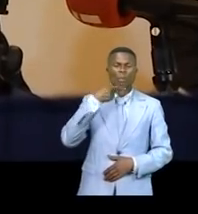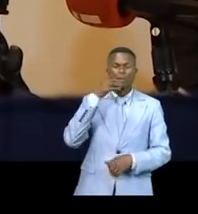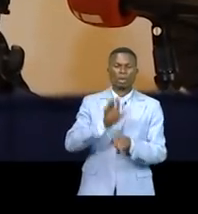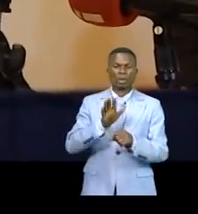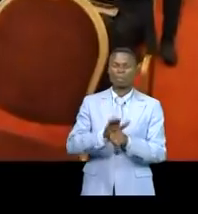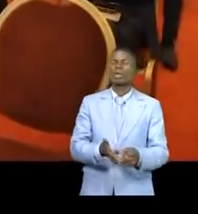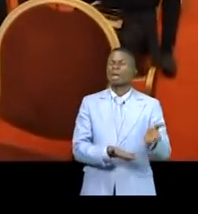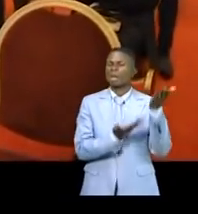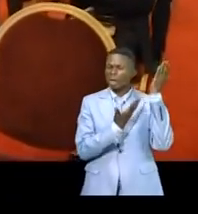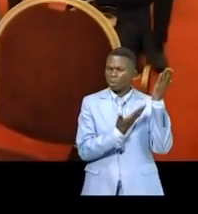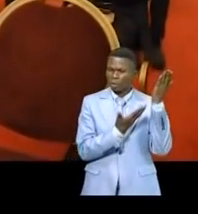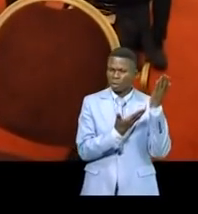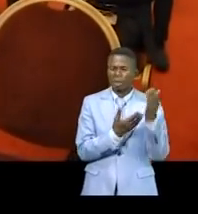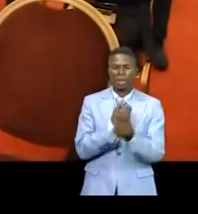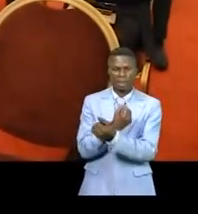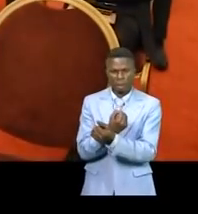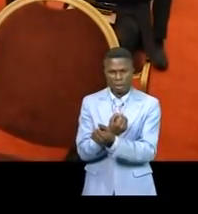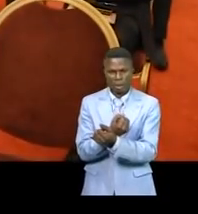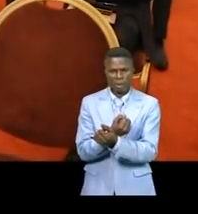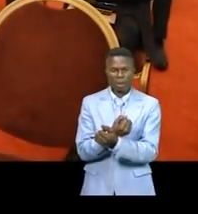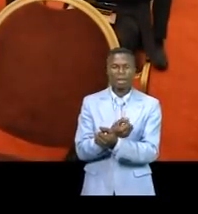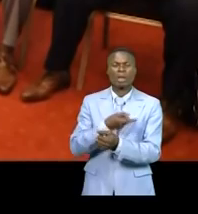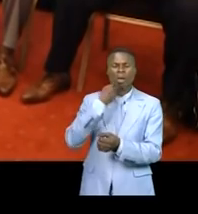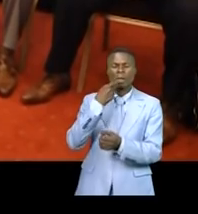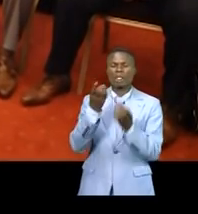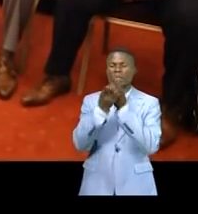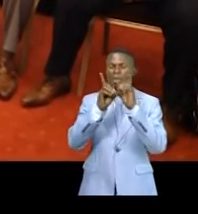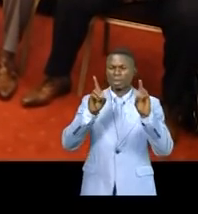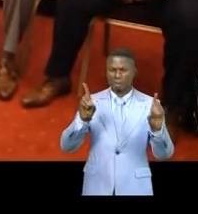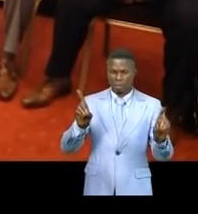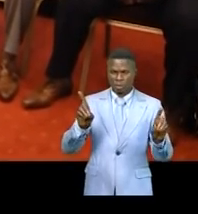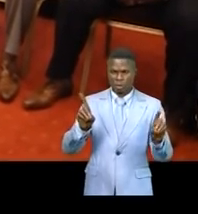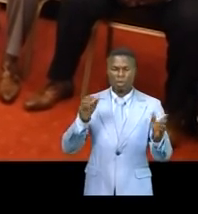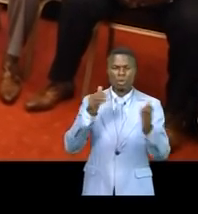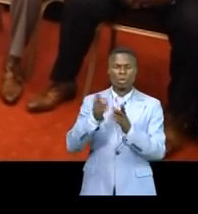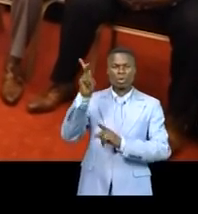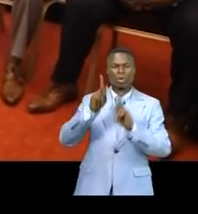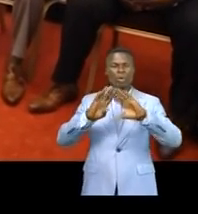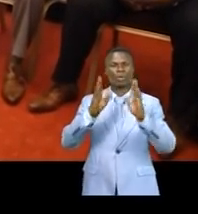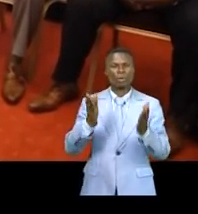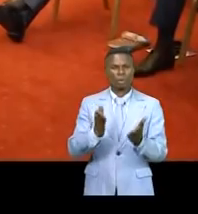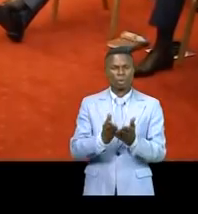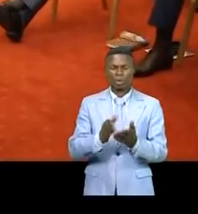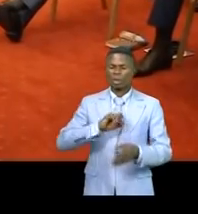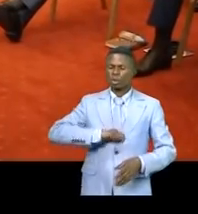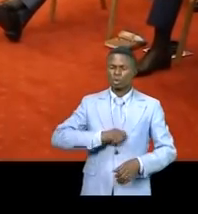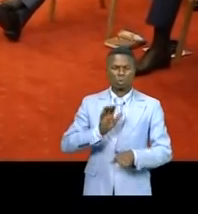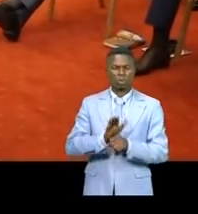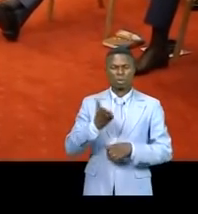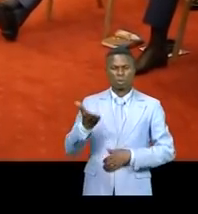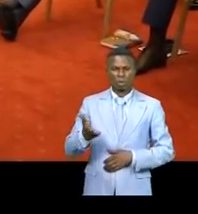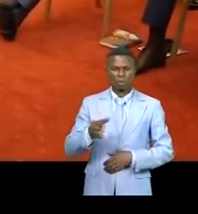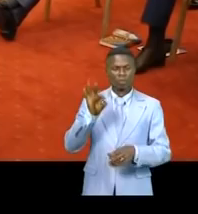la nécessité du respect de ses expressions démocratiques vis-à-vis de la population très impatiente. Pourquoi